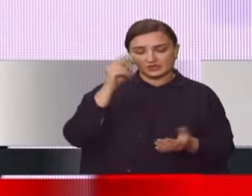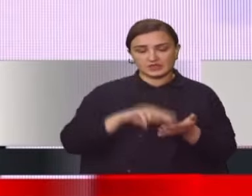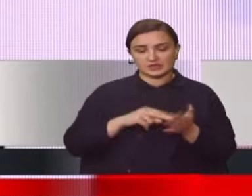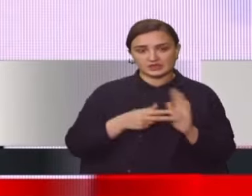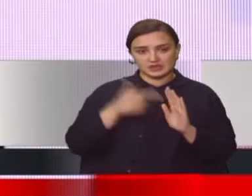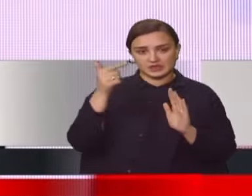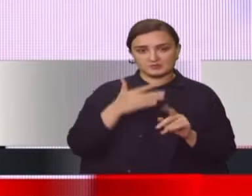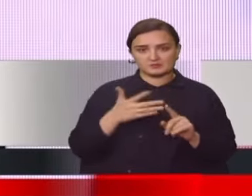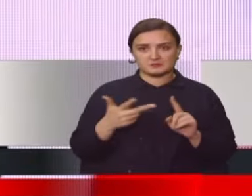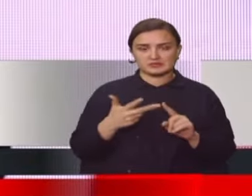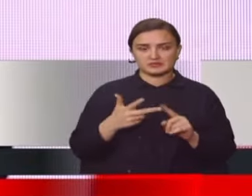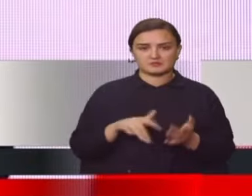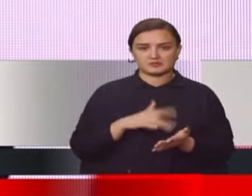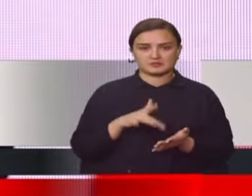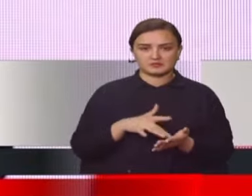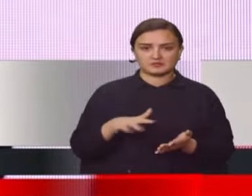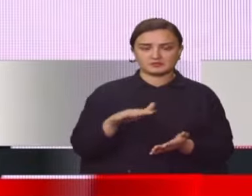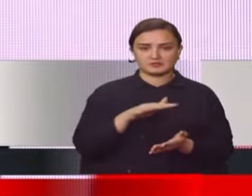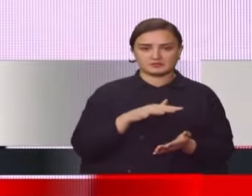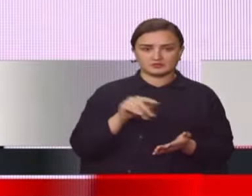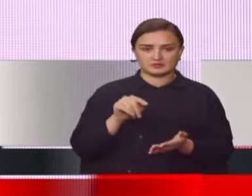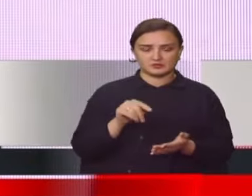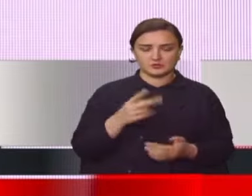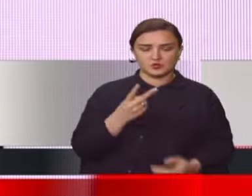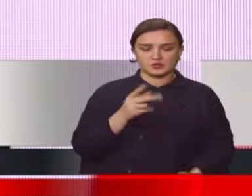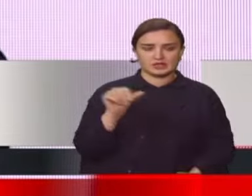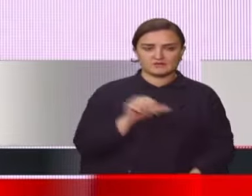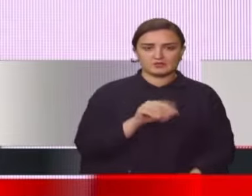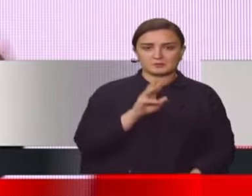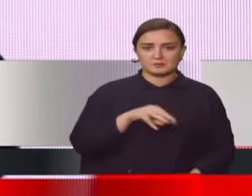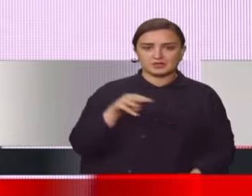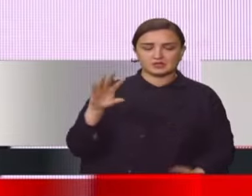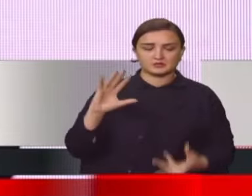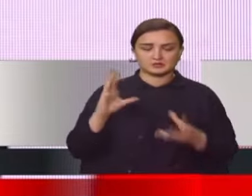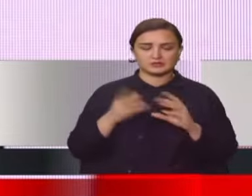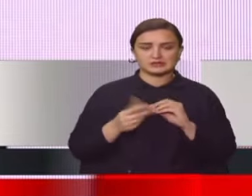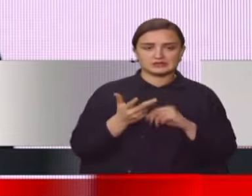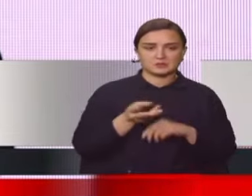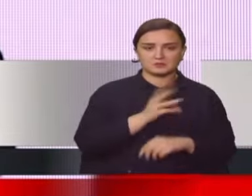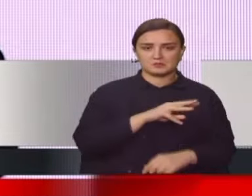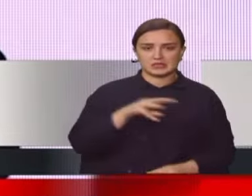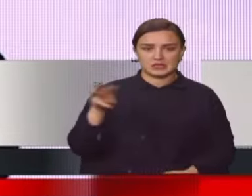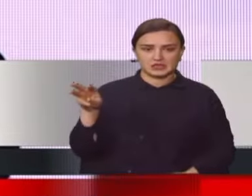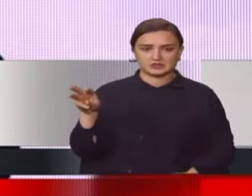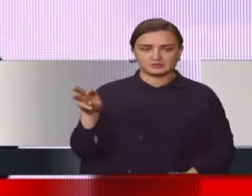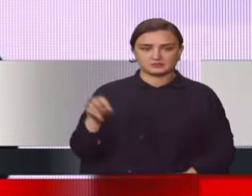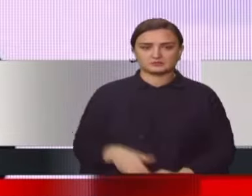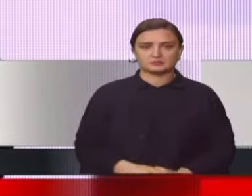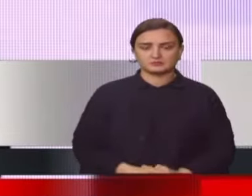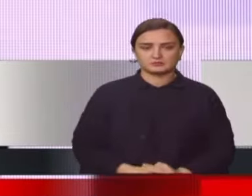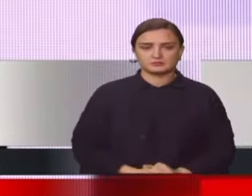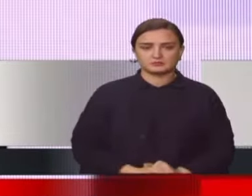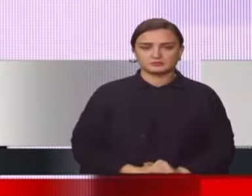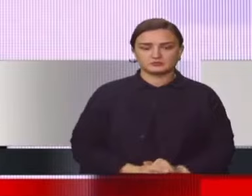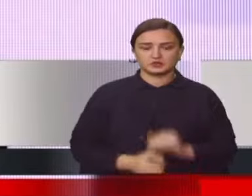არის მესამე ქვეყანაში და შეადგენს 2.5 მილიარდს, მაგრამ ჯამურად ეს არის 3 მილიარდი და ჩვენ გვაქვს გამიზნული,